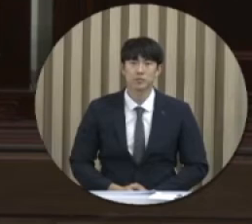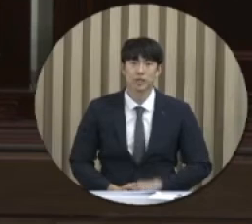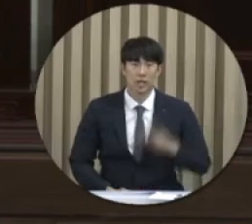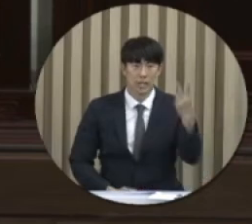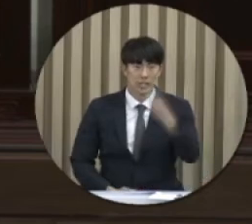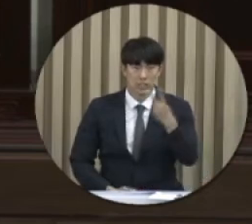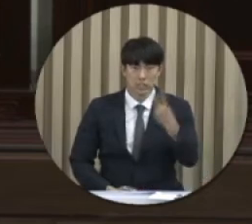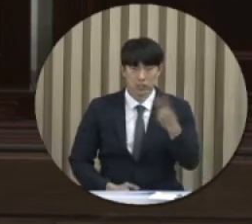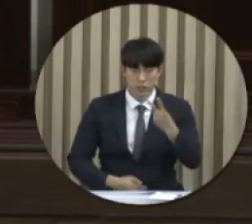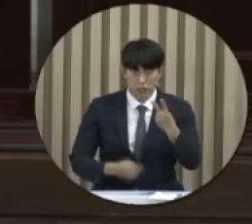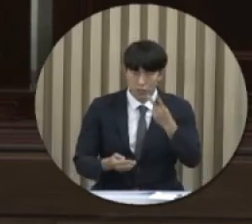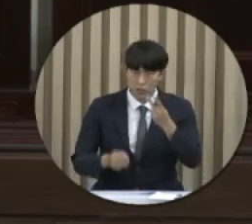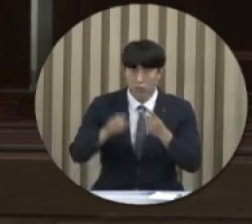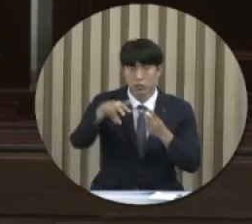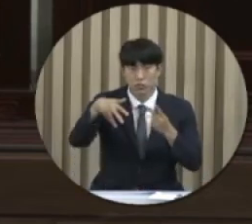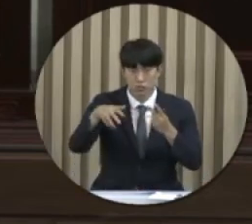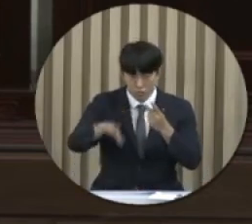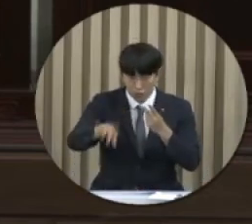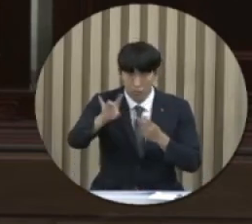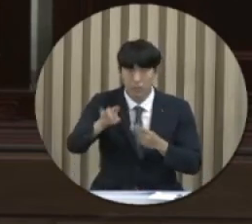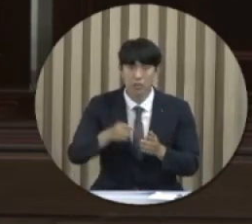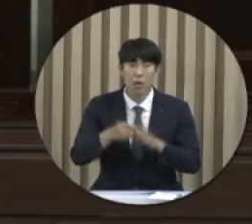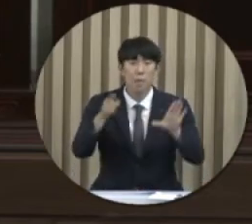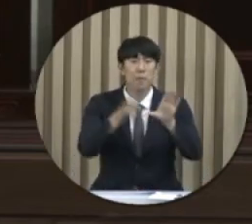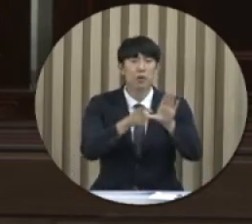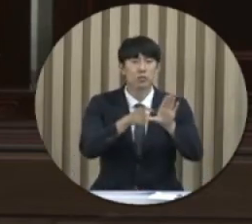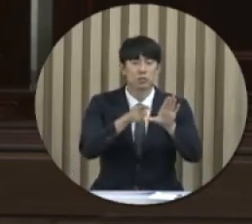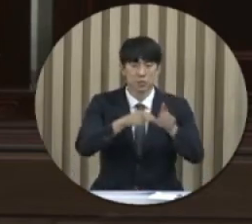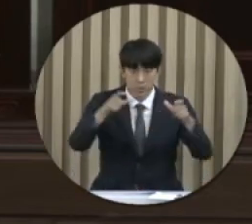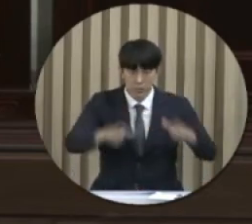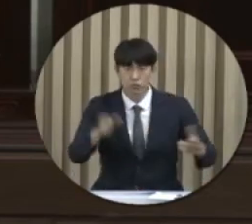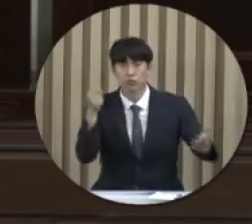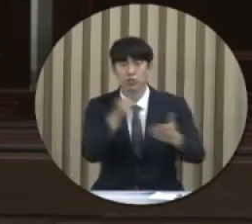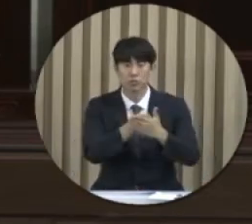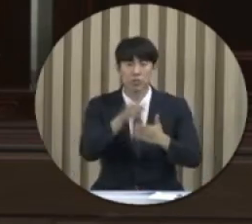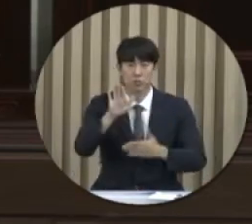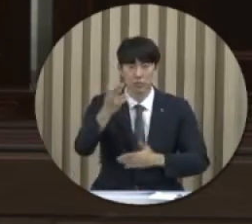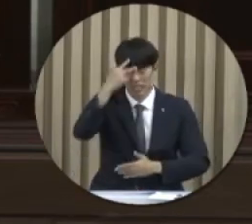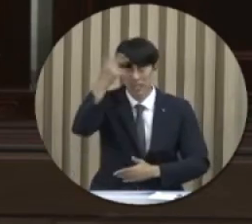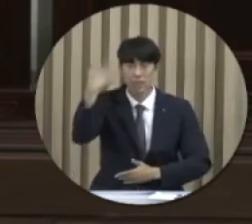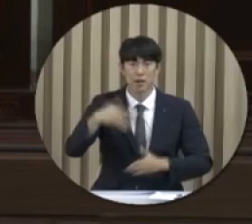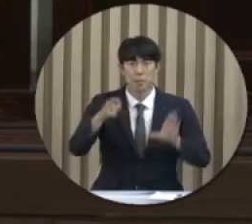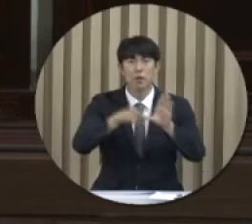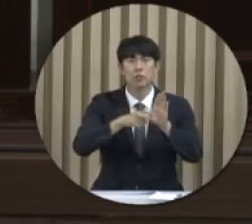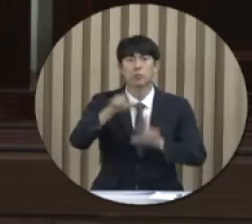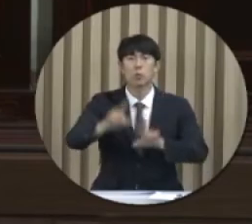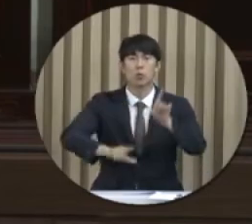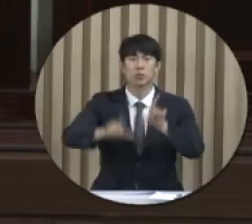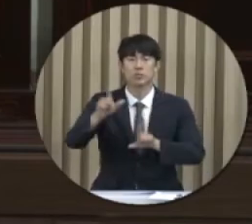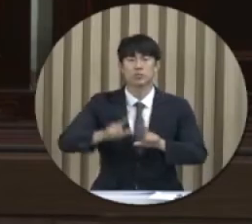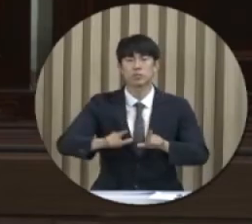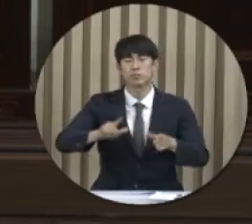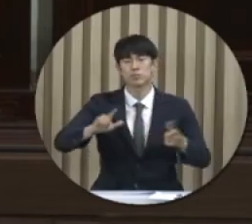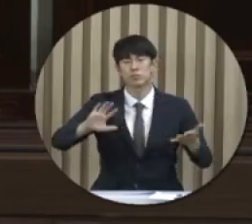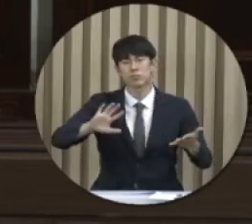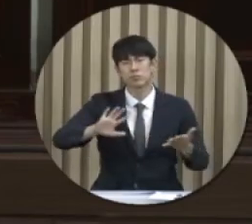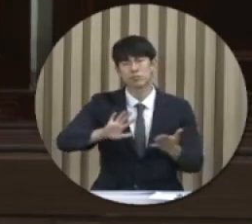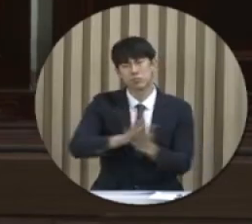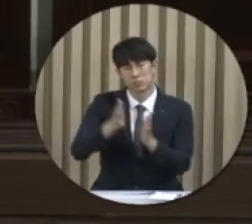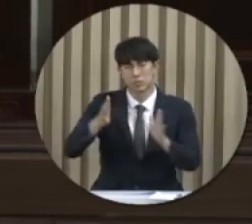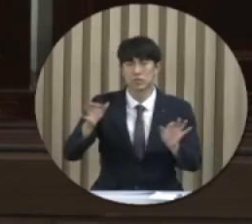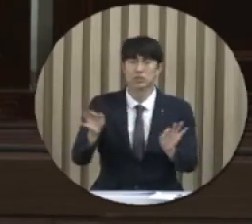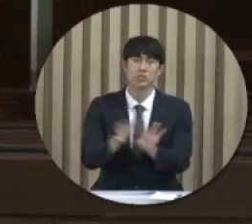2000년대 초 병점 택지지구가 지정되고 옛 병점의 모습은 조금씩 사라져갔습니다.